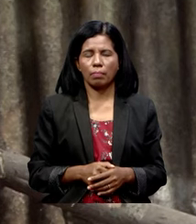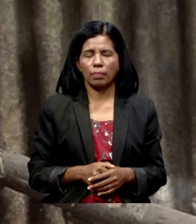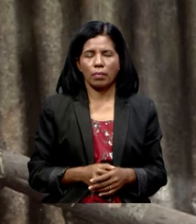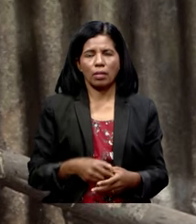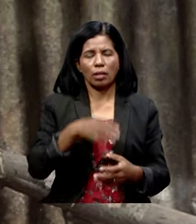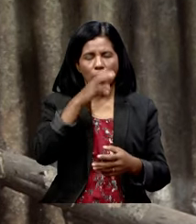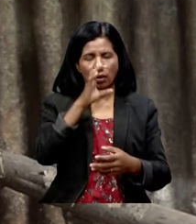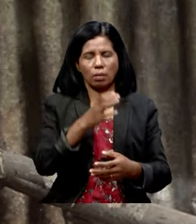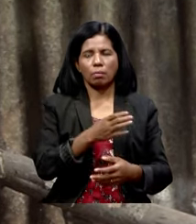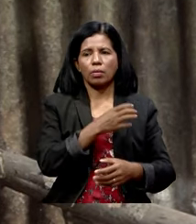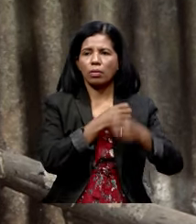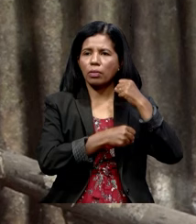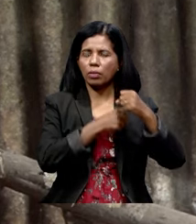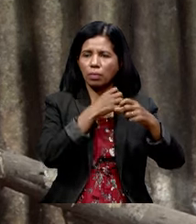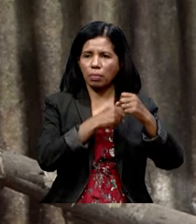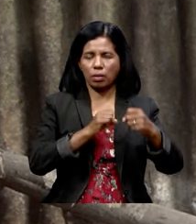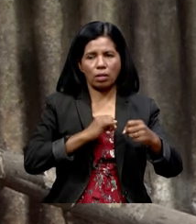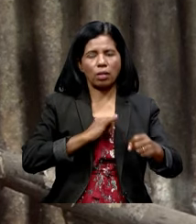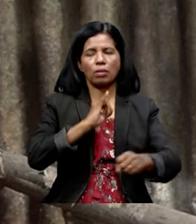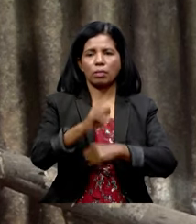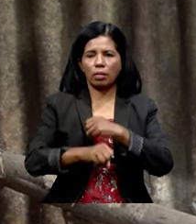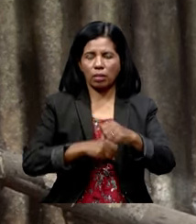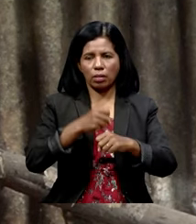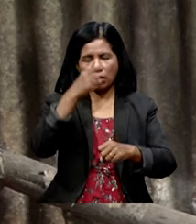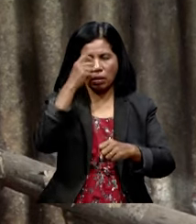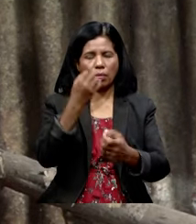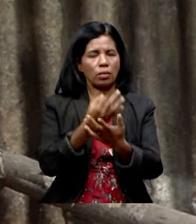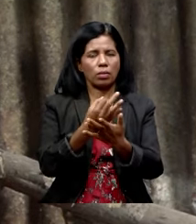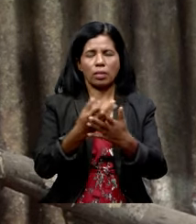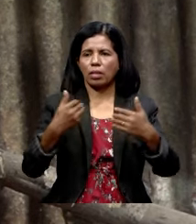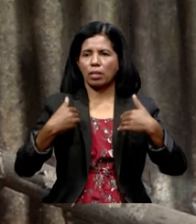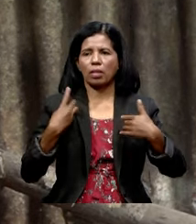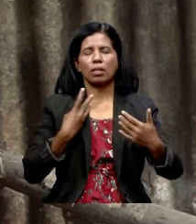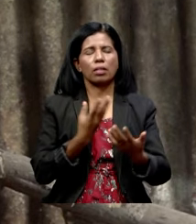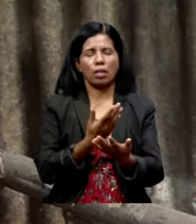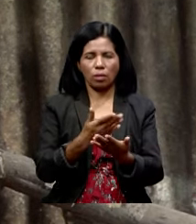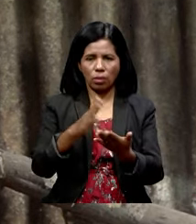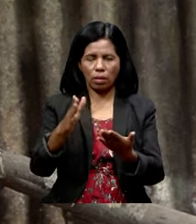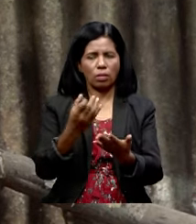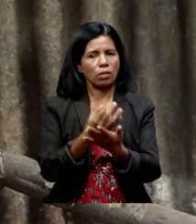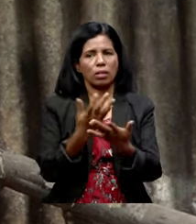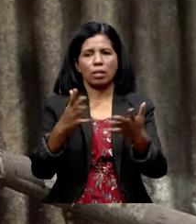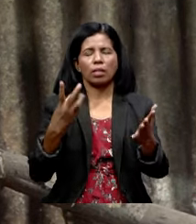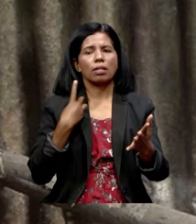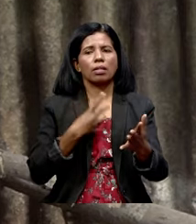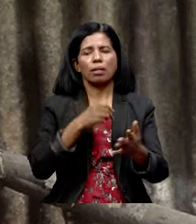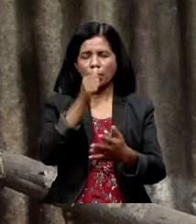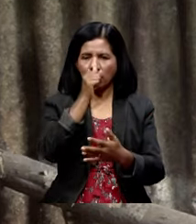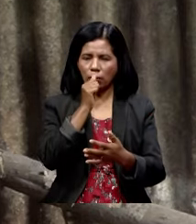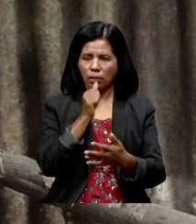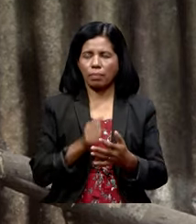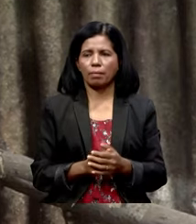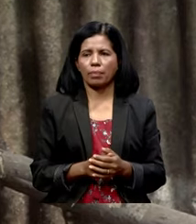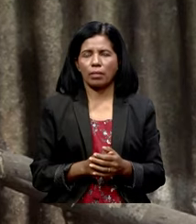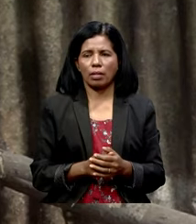Suspended mau, awi terus, terus tan osan iya terhola, osan laya pesen sedih, pesen